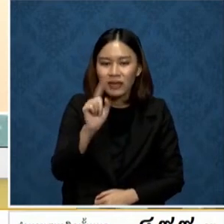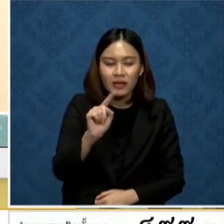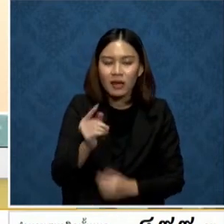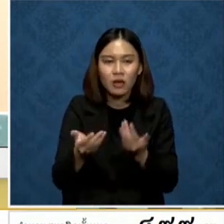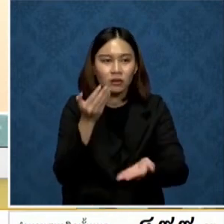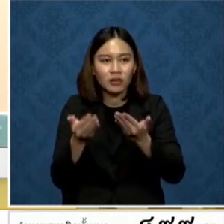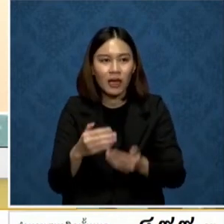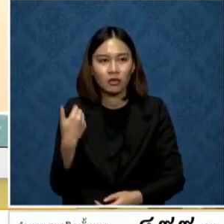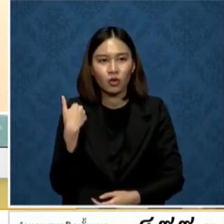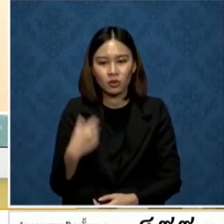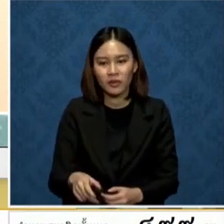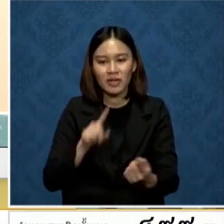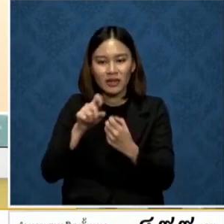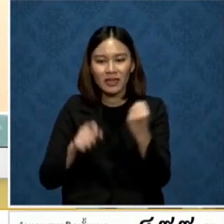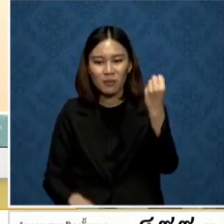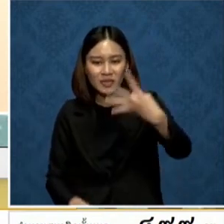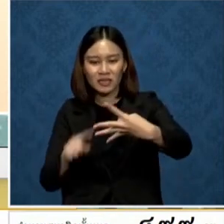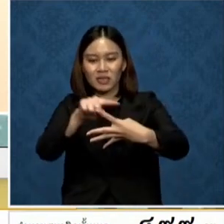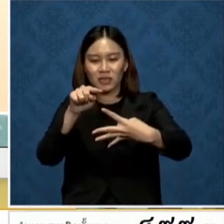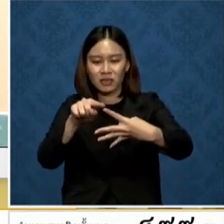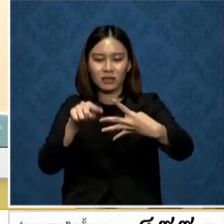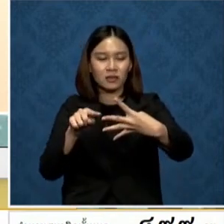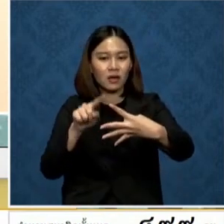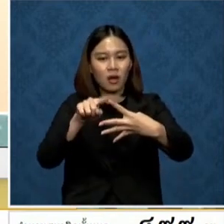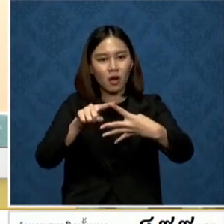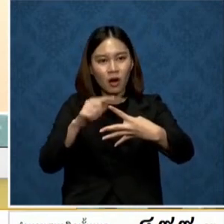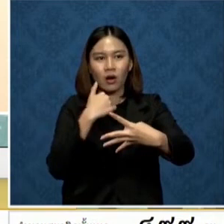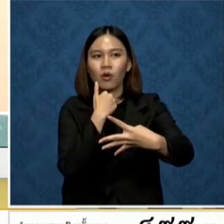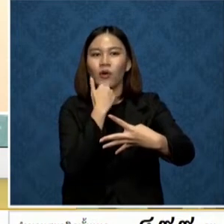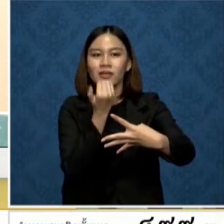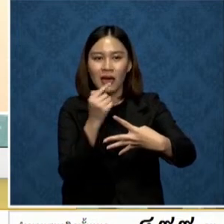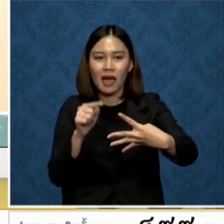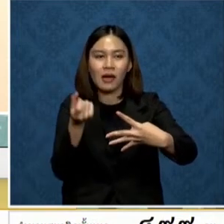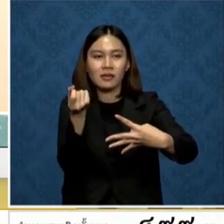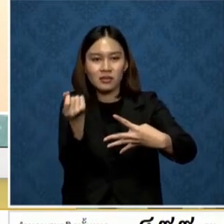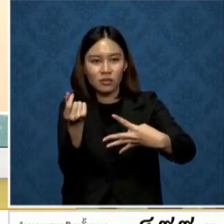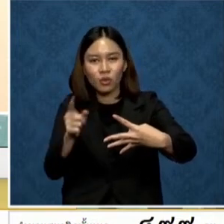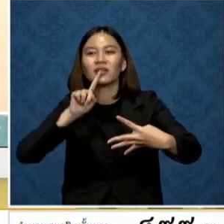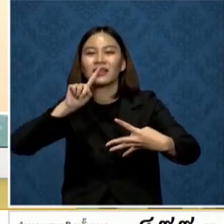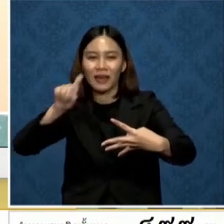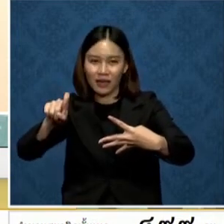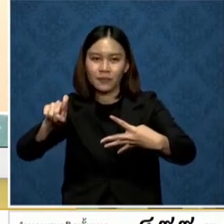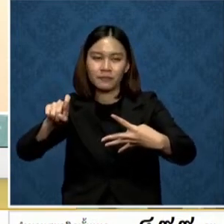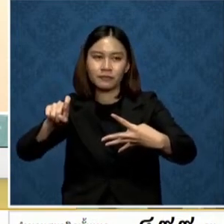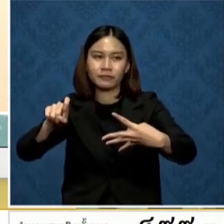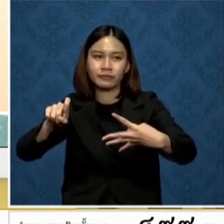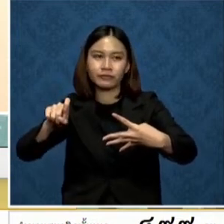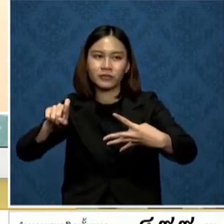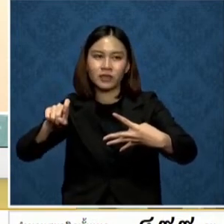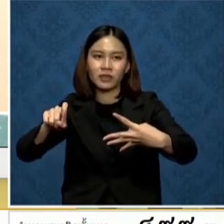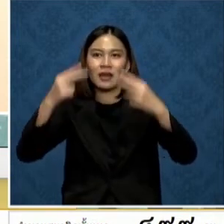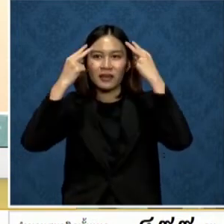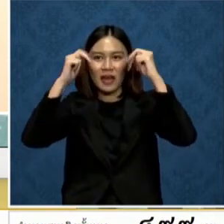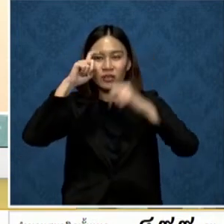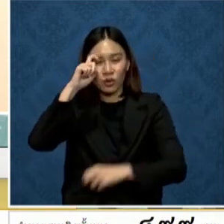กระทู้นี่มันมีอยู่ 3-4อย่างอยู่แล้วท่านประธานกระทู้ด้วยวาจากระทู้สดก็ถามสิครับนายก